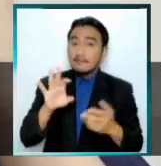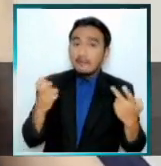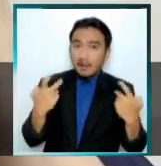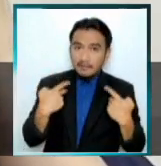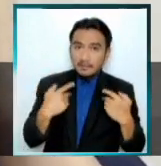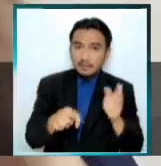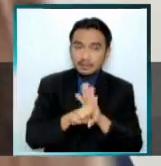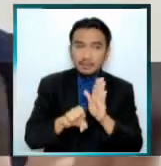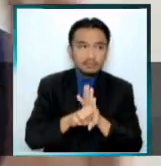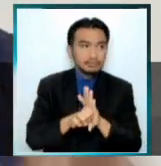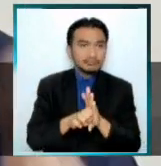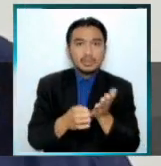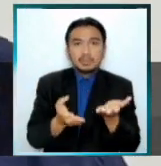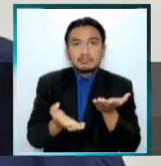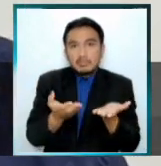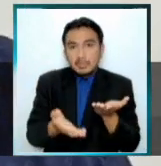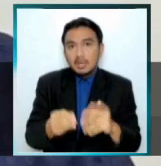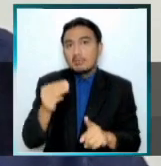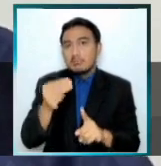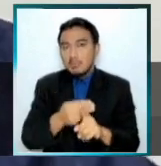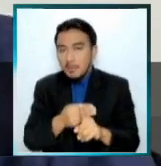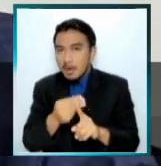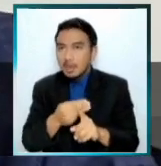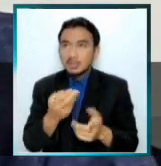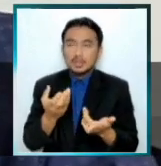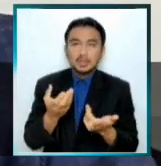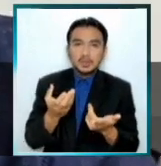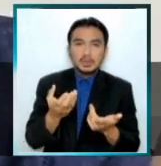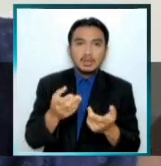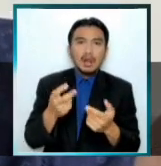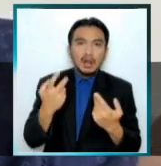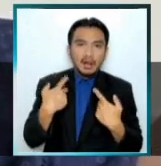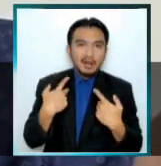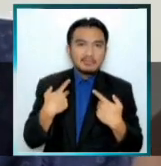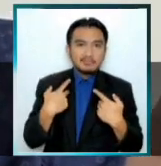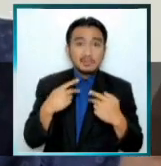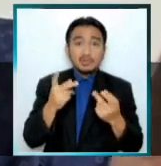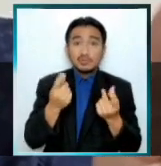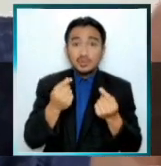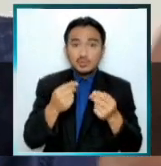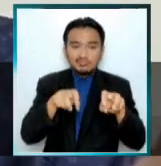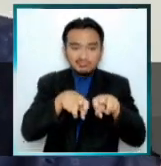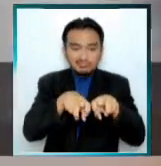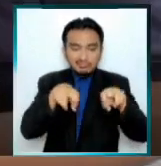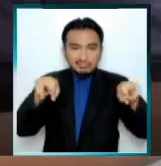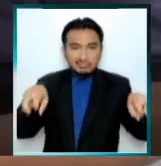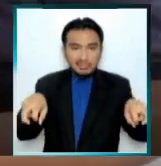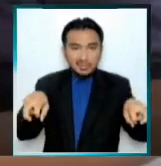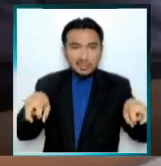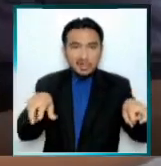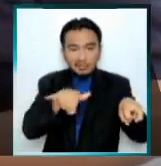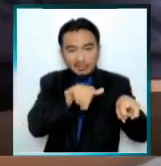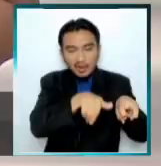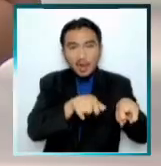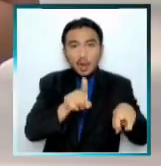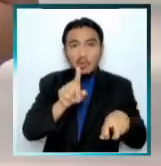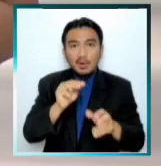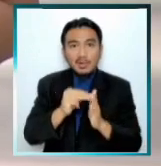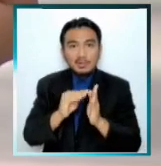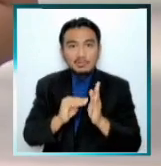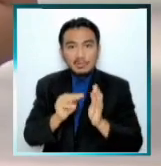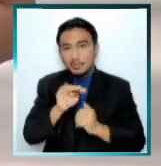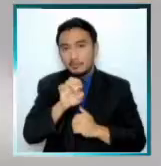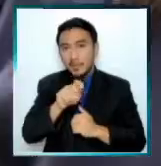magkakaroon, March. Kung March naman, magdi-distancing kayo ng 1 meter. Sandra Aguinaldo,